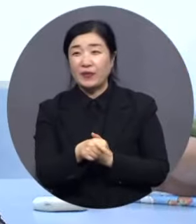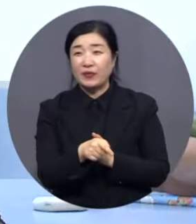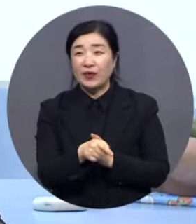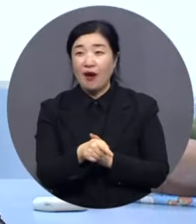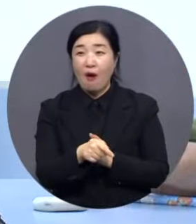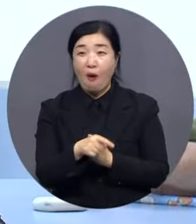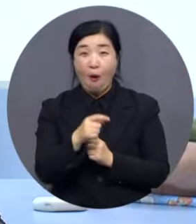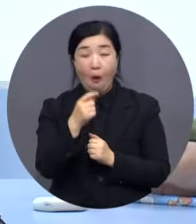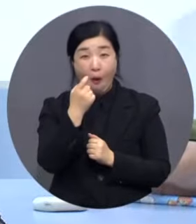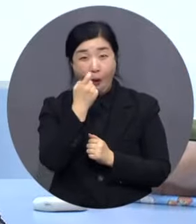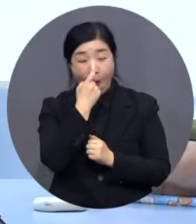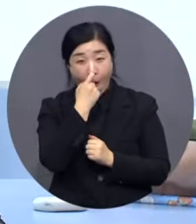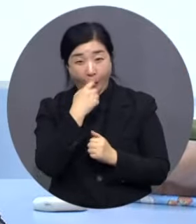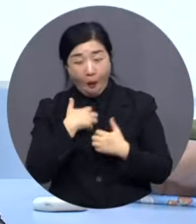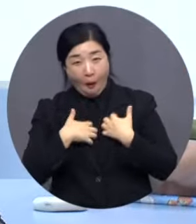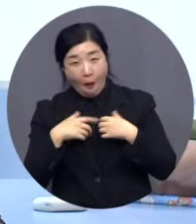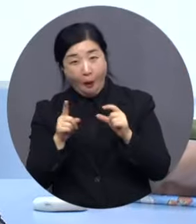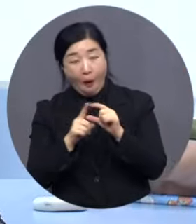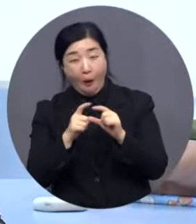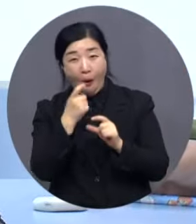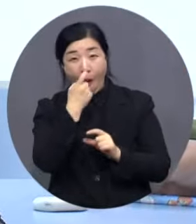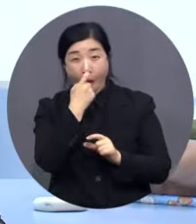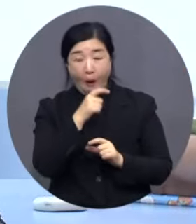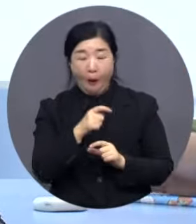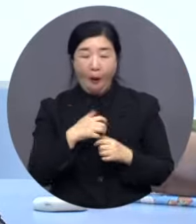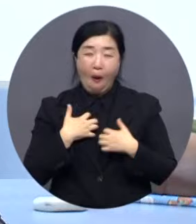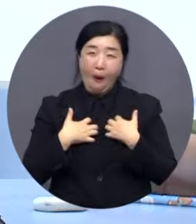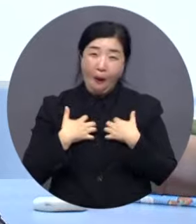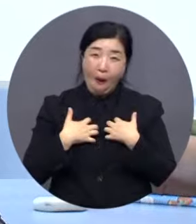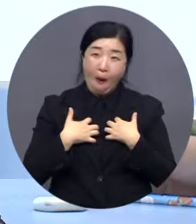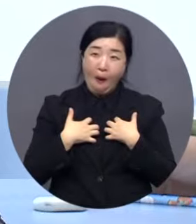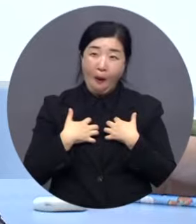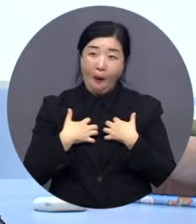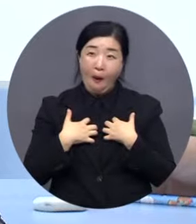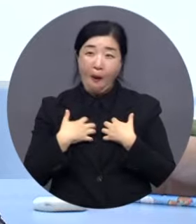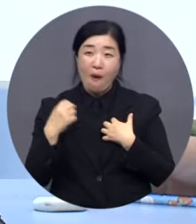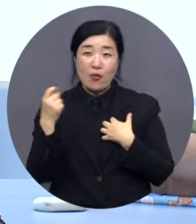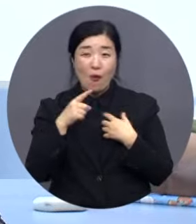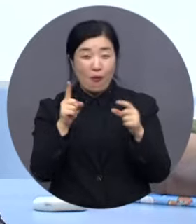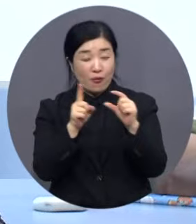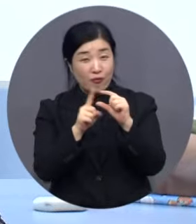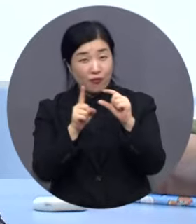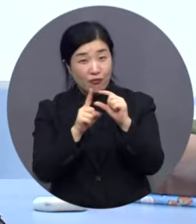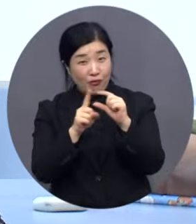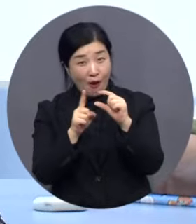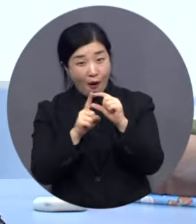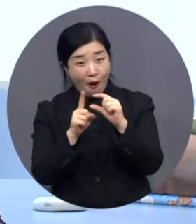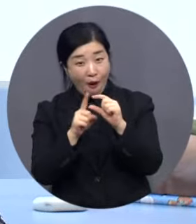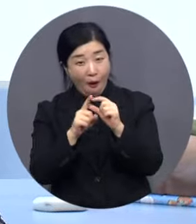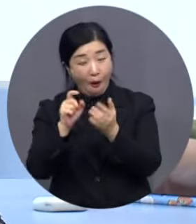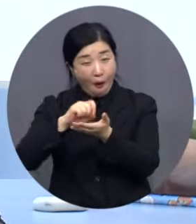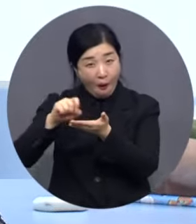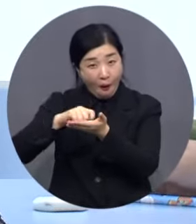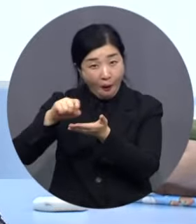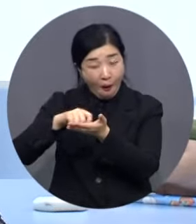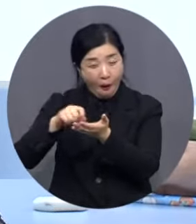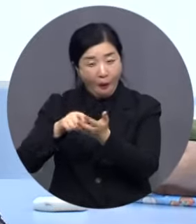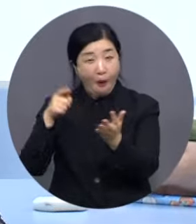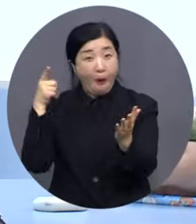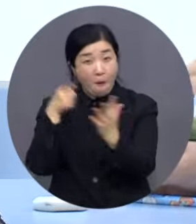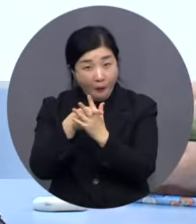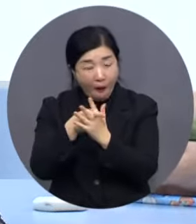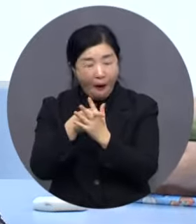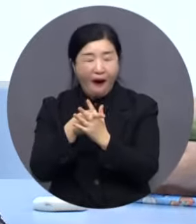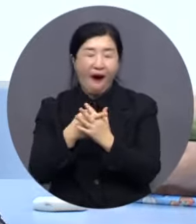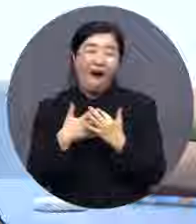배우고 재미있었어요. 또그 게임 좀 쓰고 그 단어